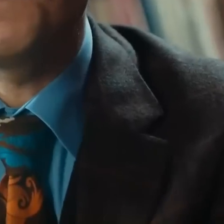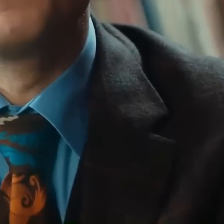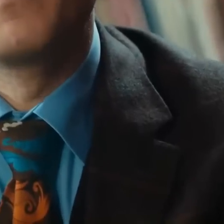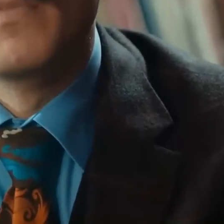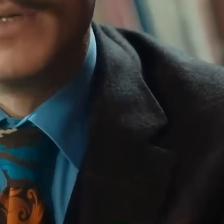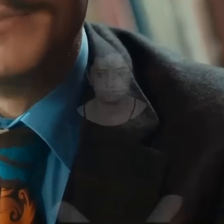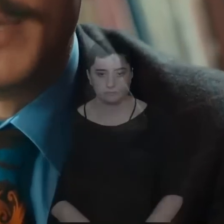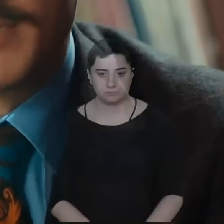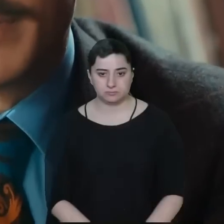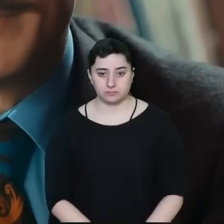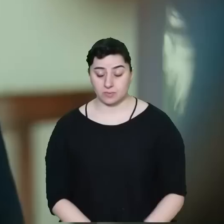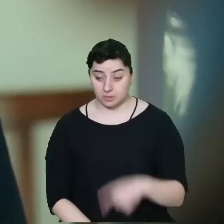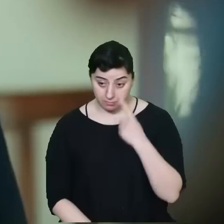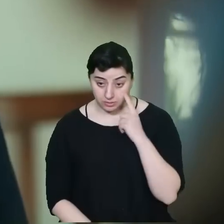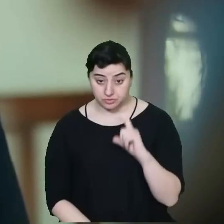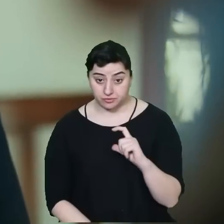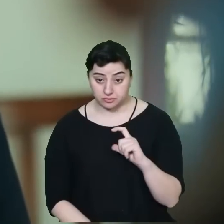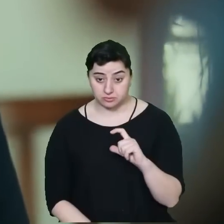Öne geldi. Bak Cevat.